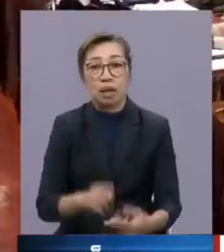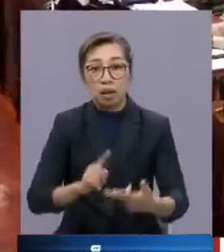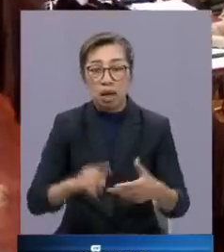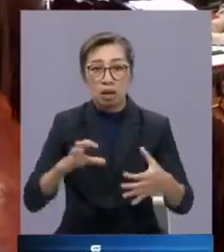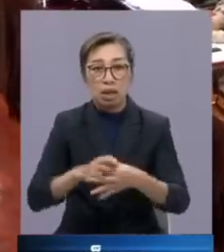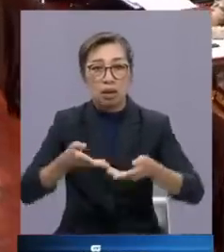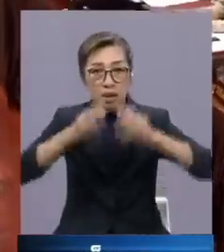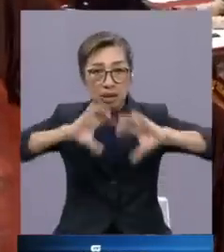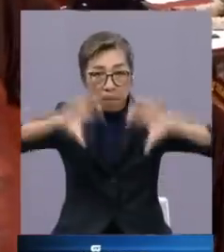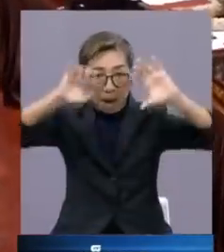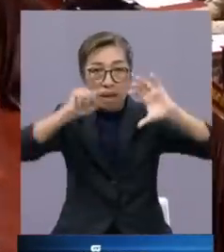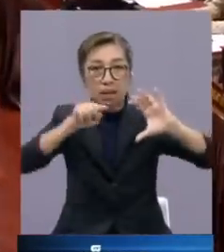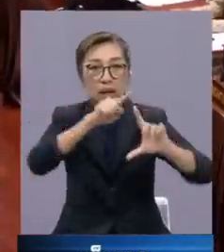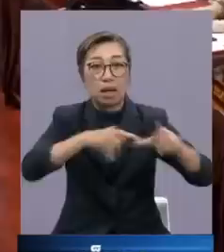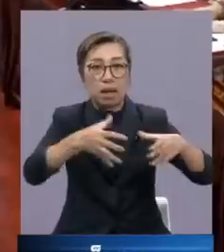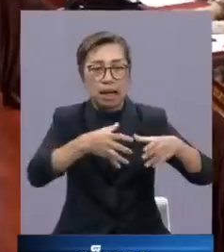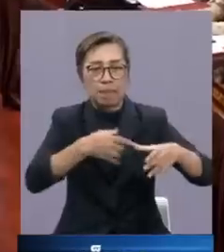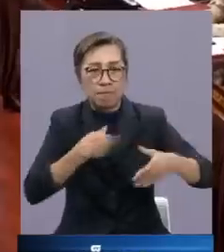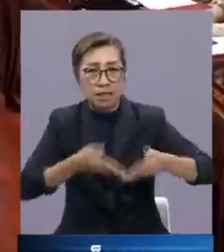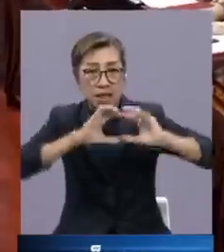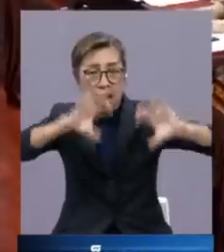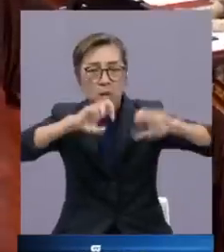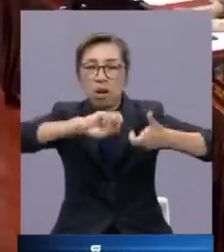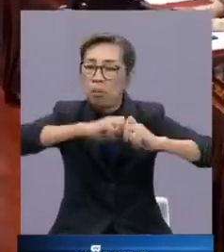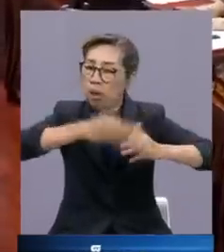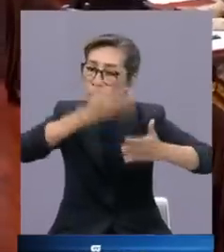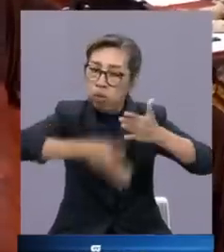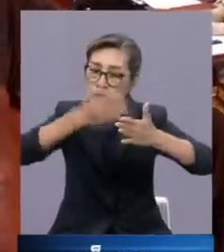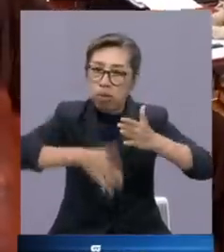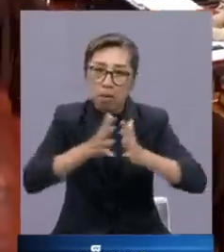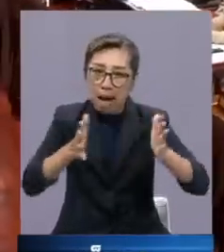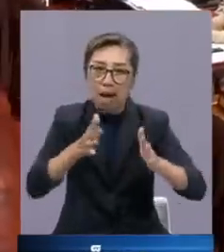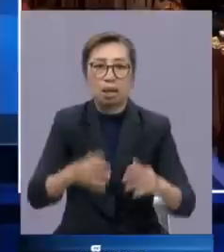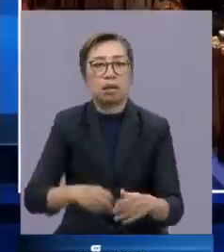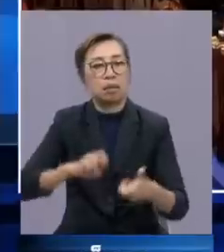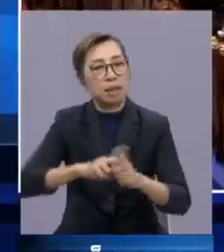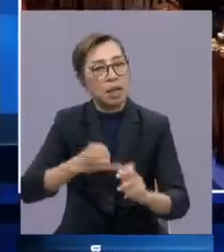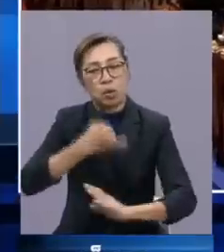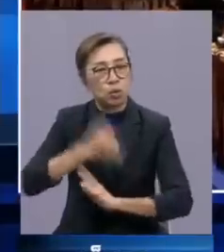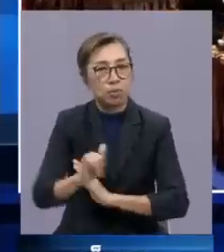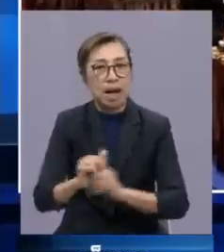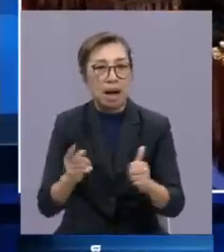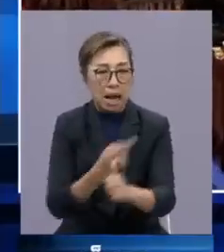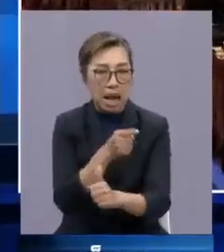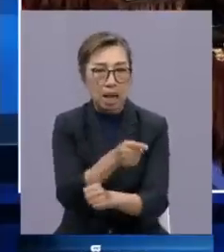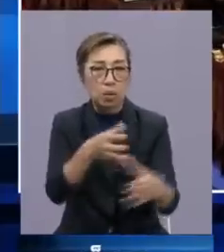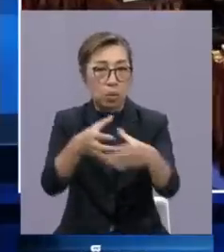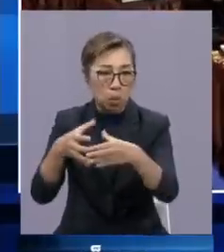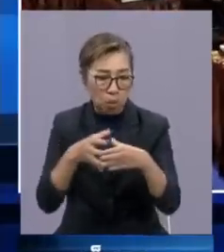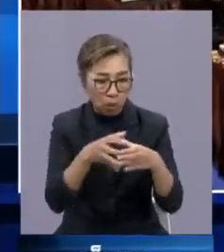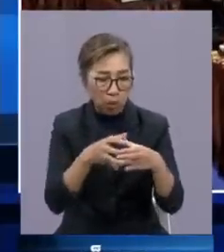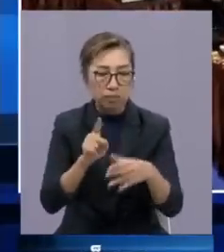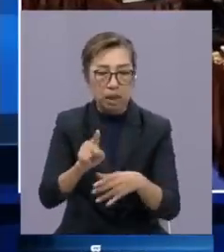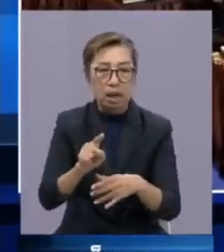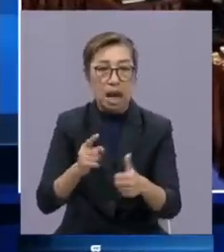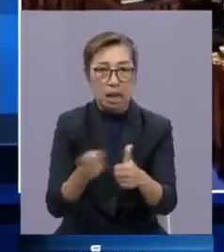การตั้งรัฐบาลของทางก้าวไกลเองเนี่ยอุปสรรคมันก็เยอะครับอย่างที่เรารายงานกันไปแล้วยังไม่หมดนะครับด่านแรกก็อย่างที่ว่าเรื่องของการต้องคุยกันในส่วนของประธานส